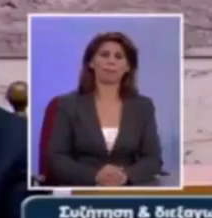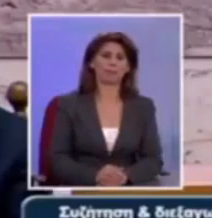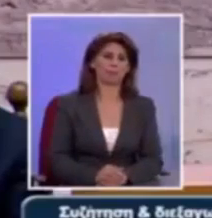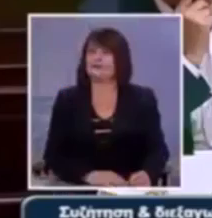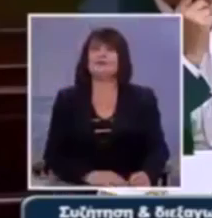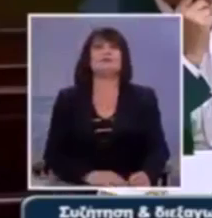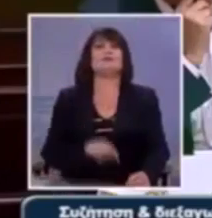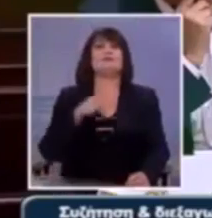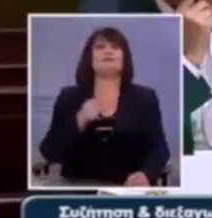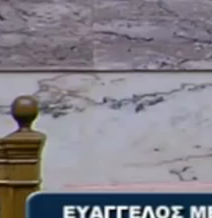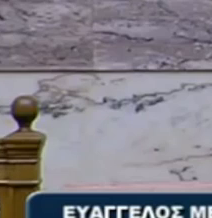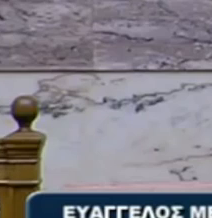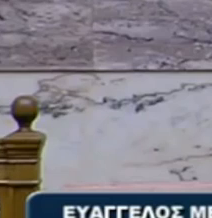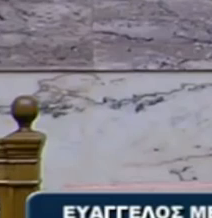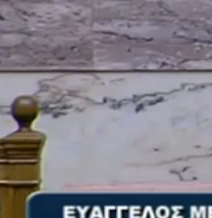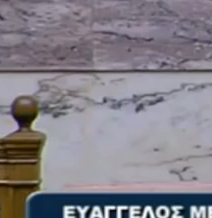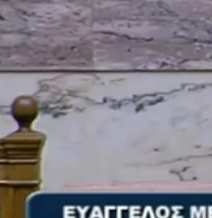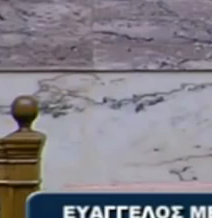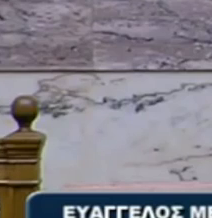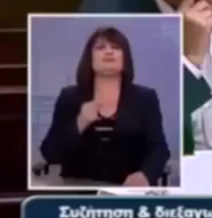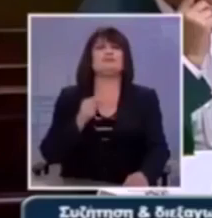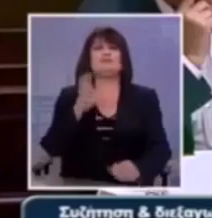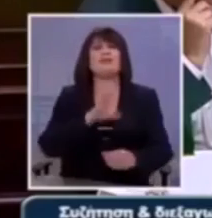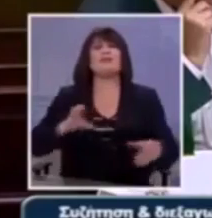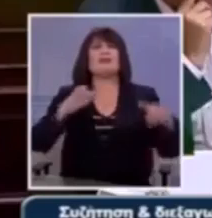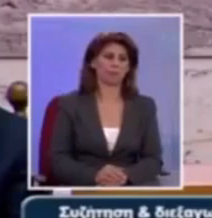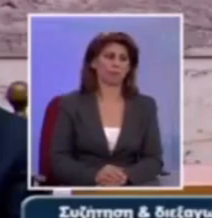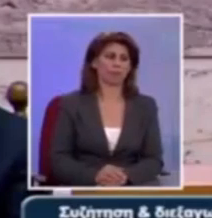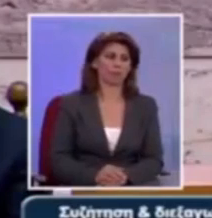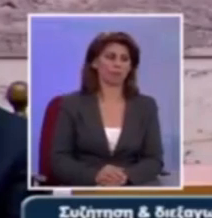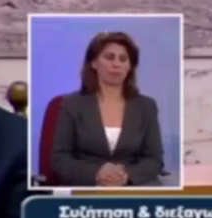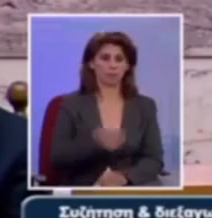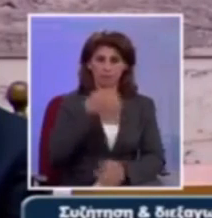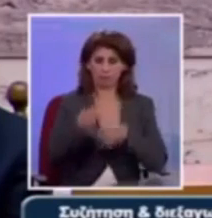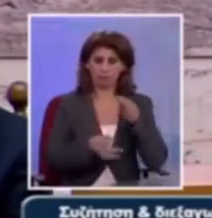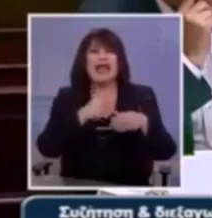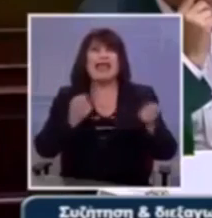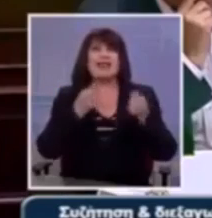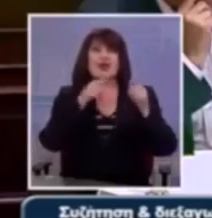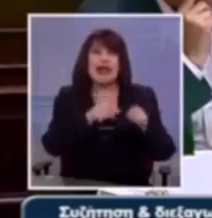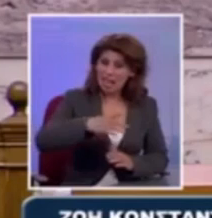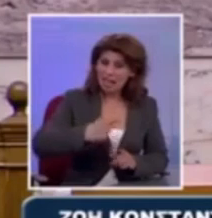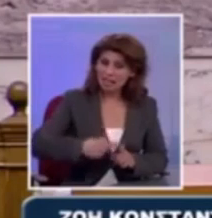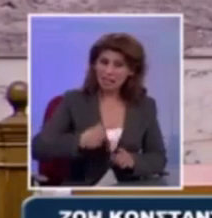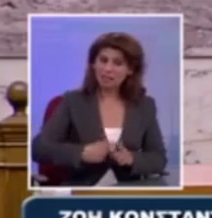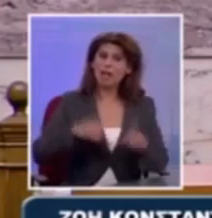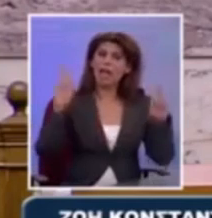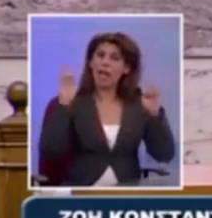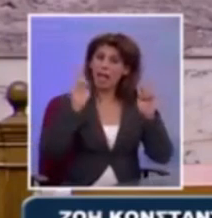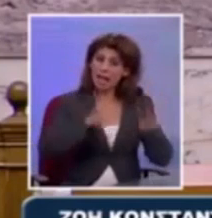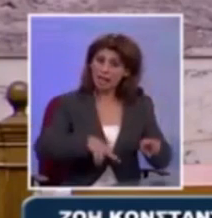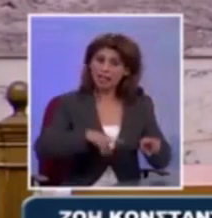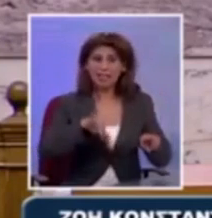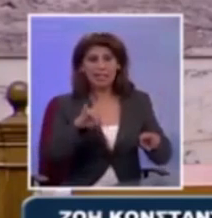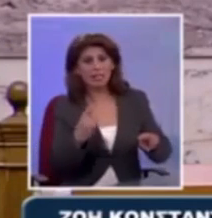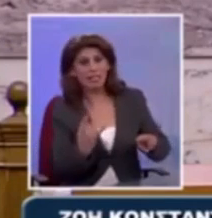ένα φρικασέ, δεν πεινάω. Θέλεις ψητό με πατατάκια. Το φέρνω! Να σου ψήσει ένα ψαράκι. Δεν πεινάω. Έλα Γιαννάκι, έλα μωρό μου,